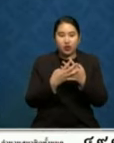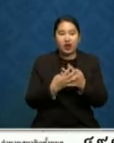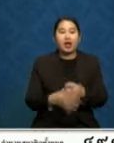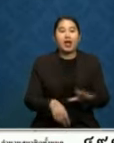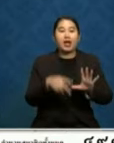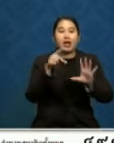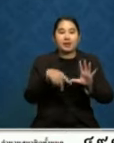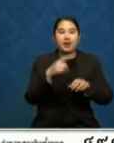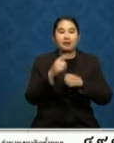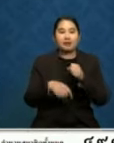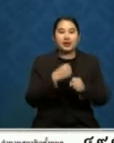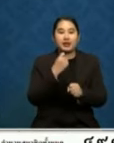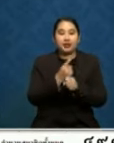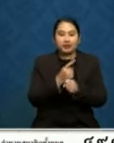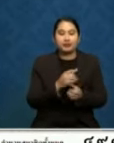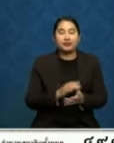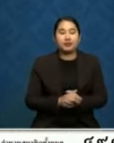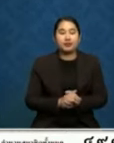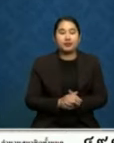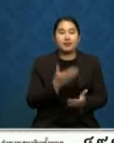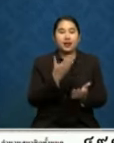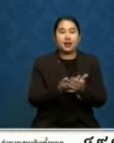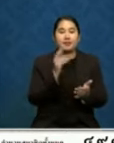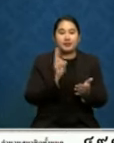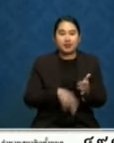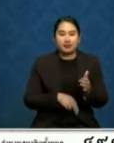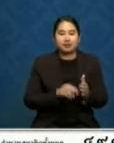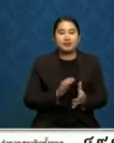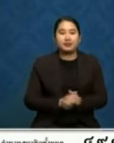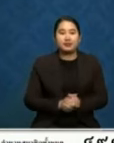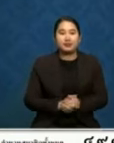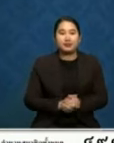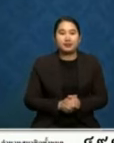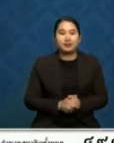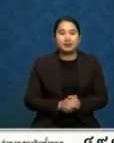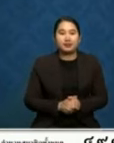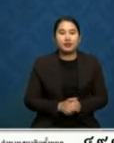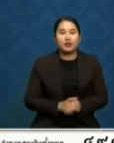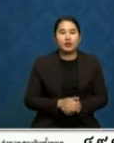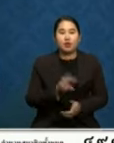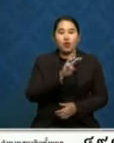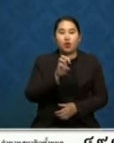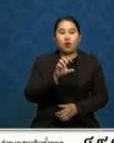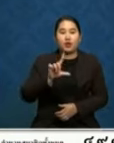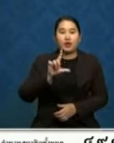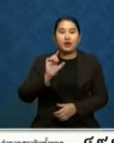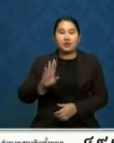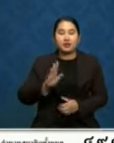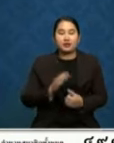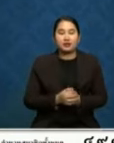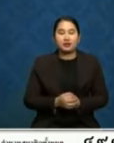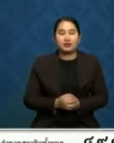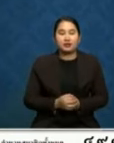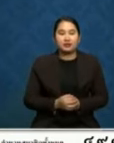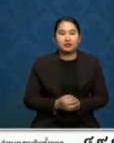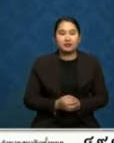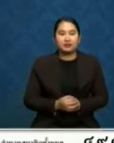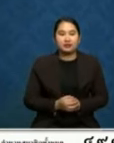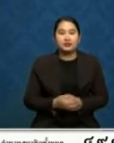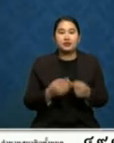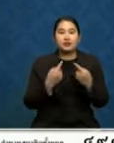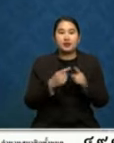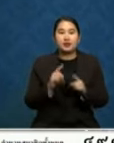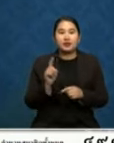ว่าปีถูกปรับเป็นเงินเสียหายประมาณ600กว่าล้านบาทแต่ในขณะ